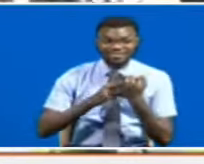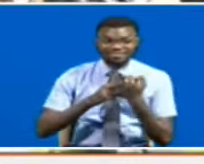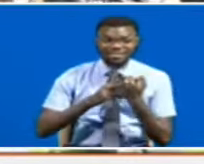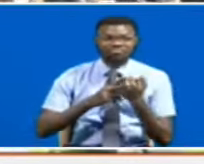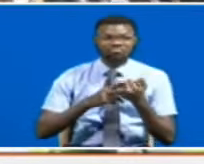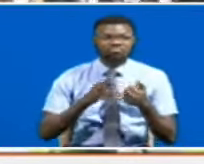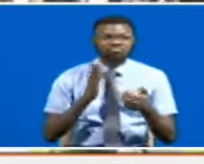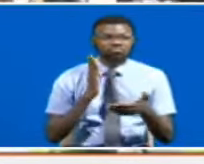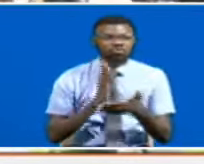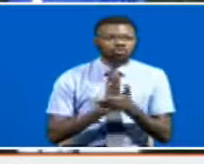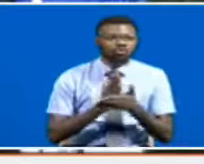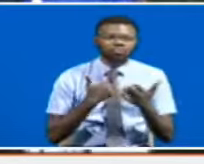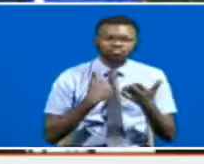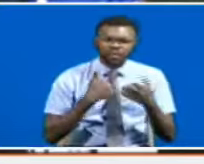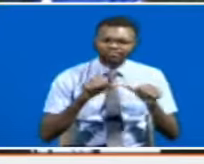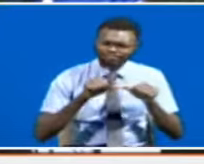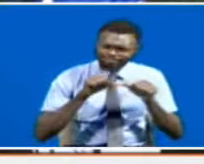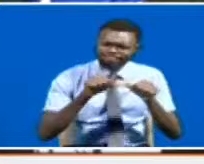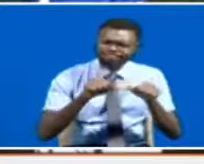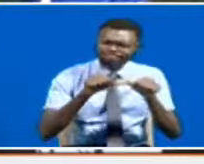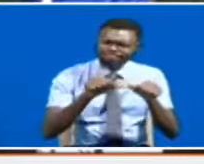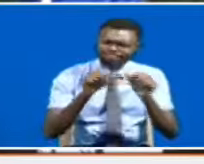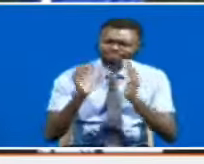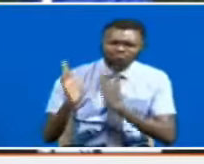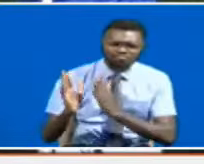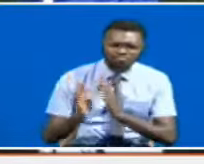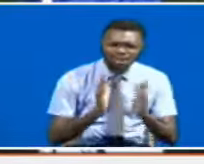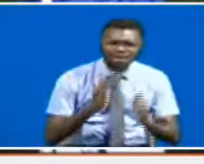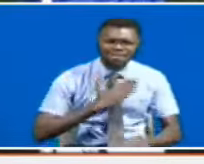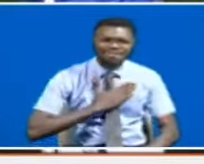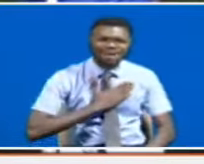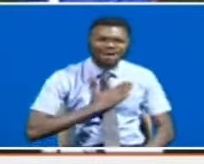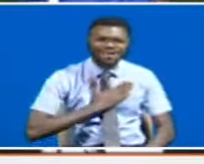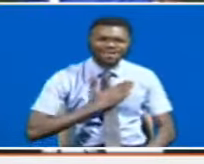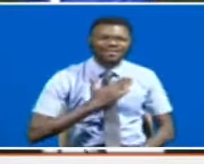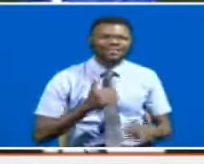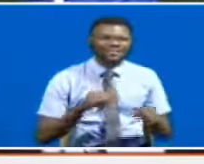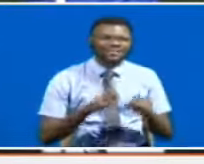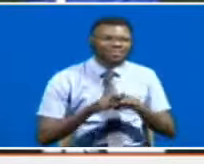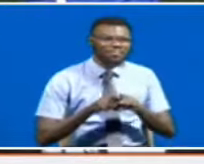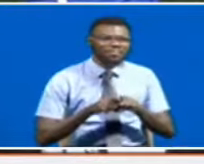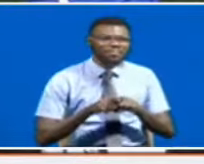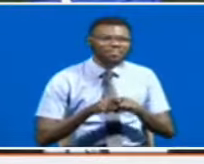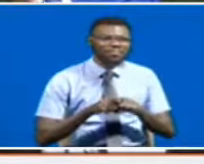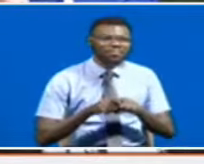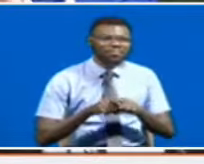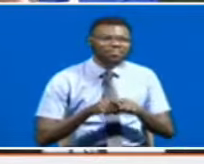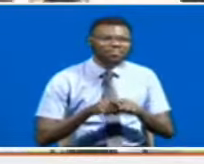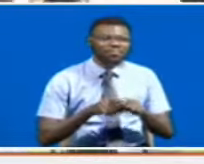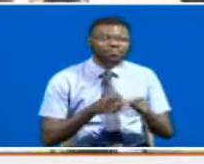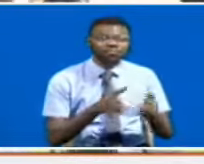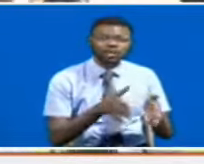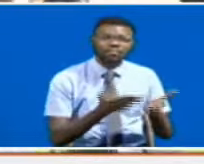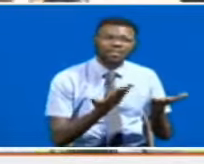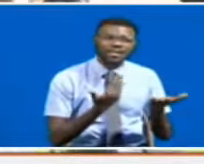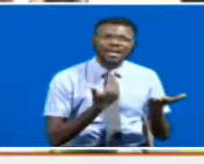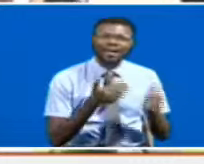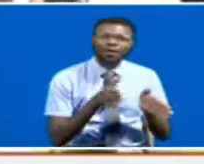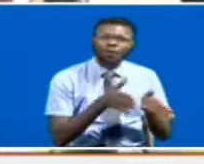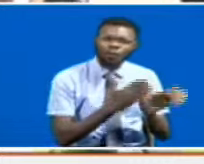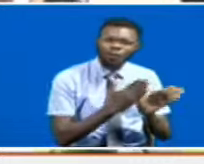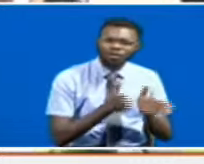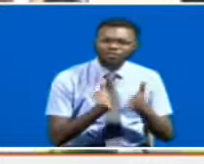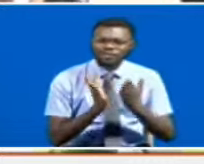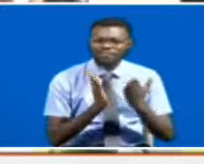67. I really stick to my game plan as always, and I had a very good chance to go lower than that today, but